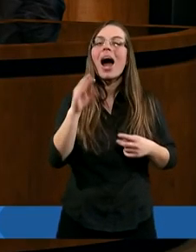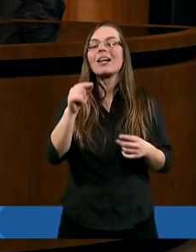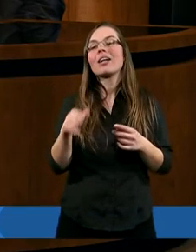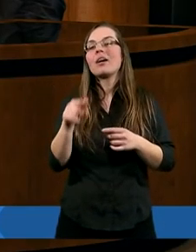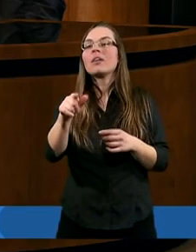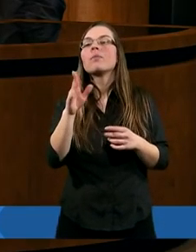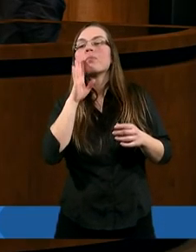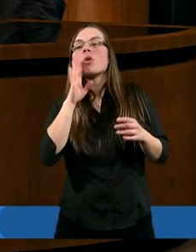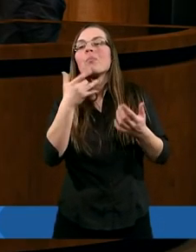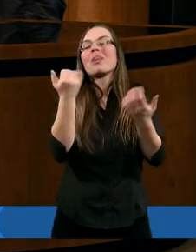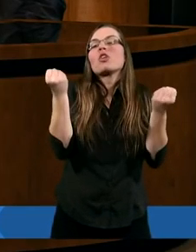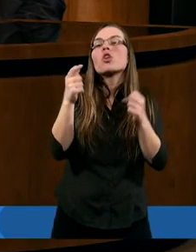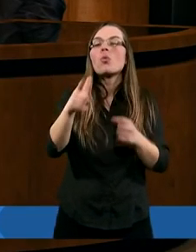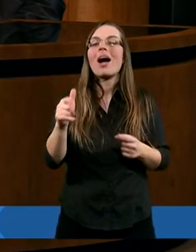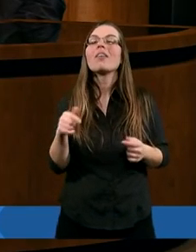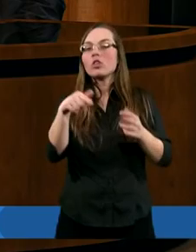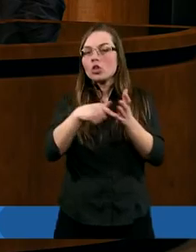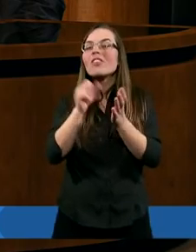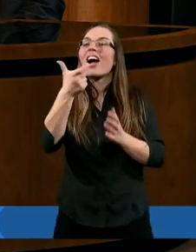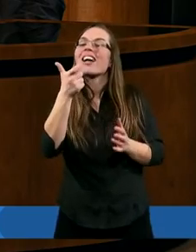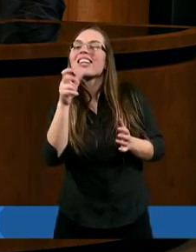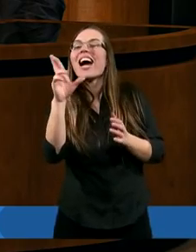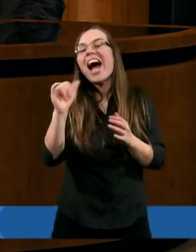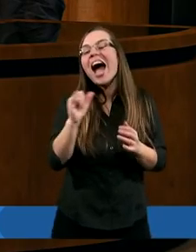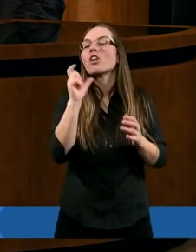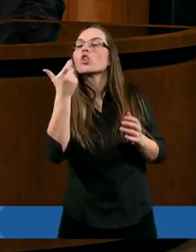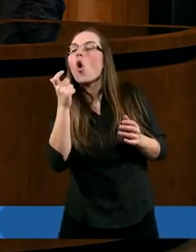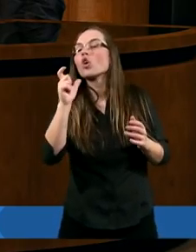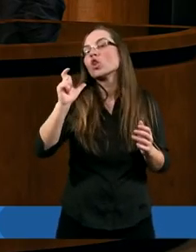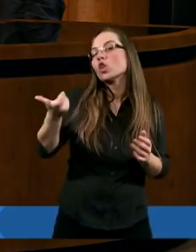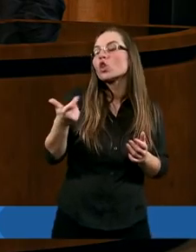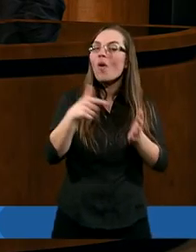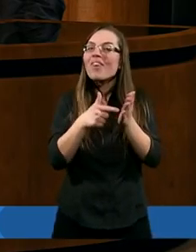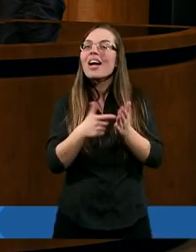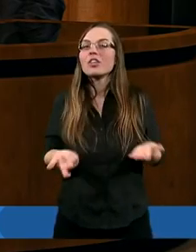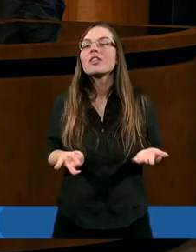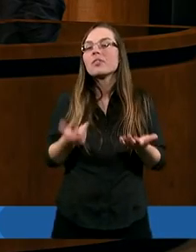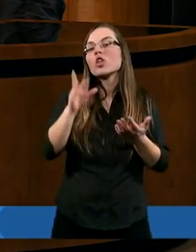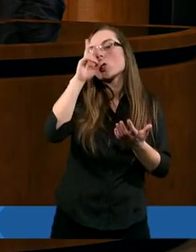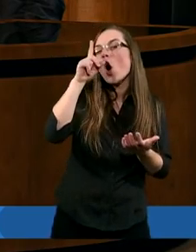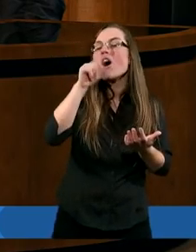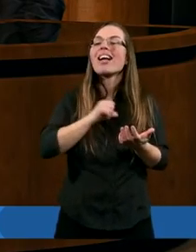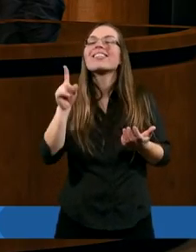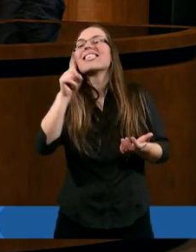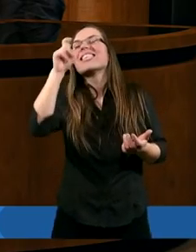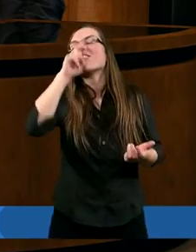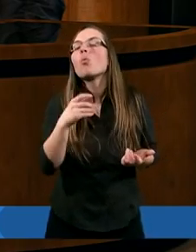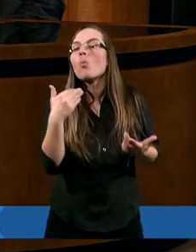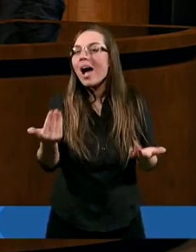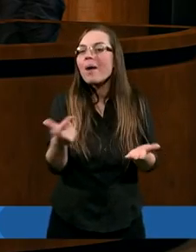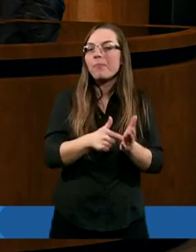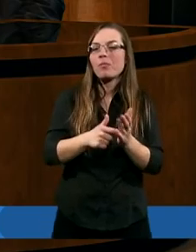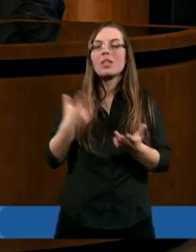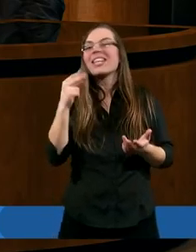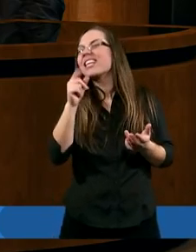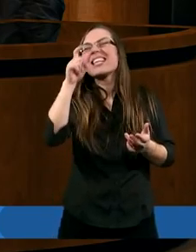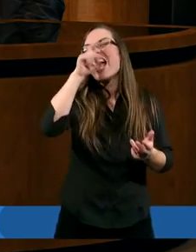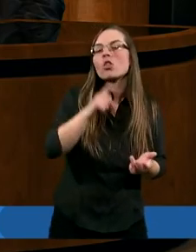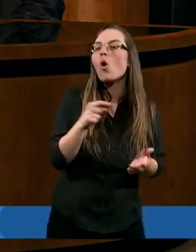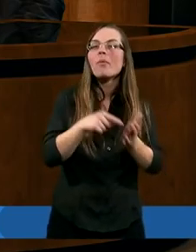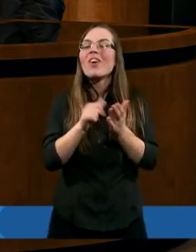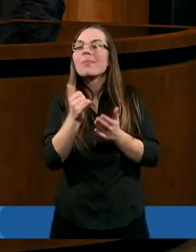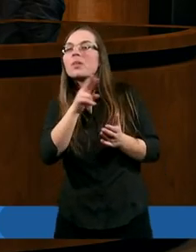Spętany siłą jakby. Tak, to jest raczej coś, co się kojarzy ze złem, z